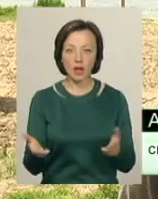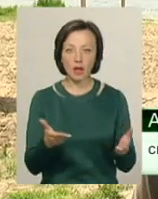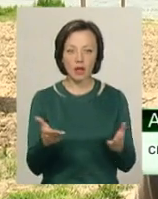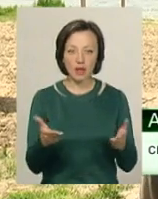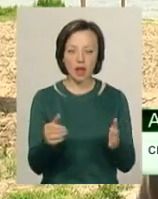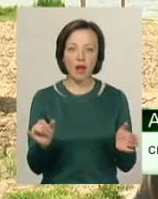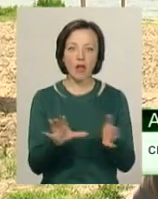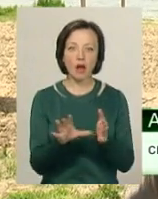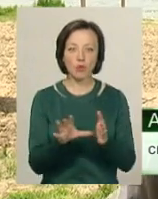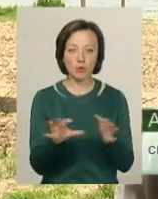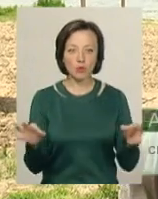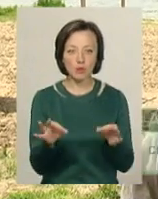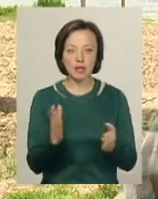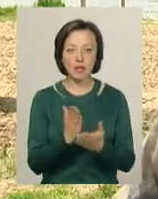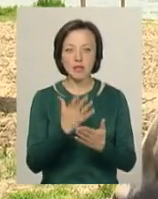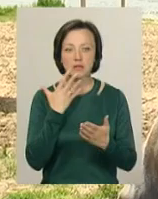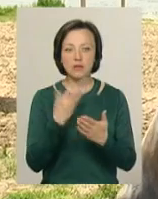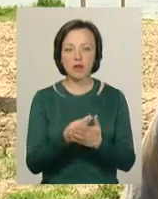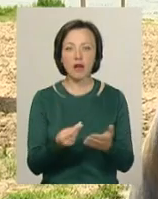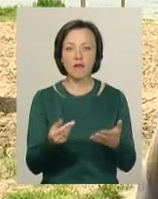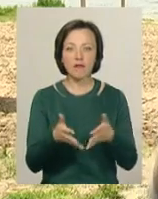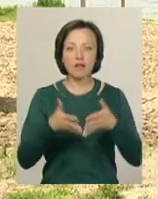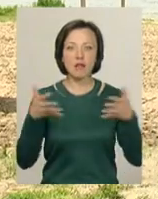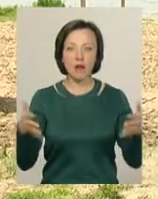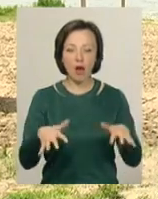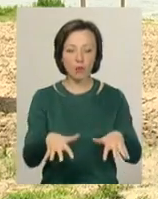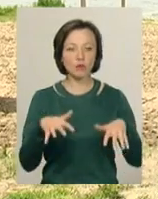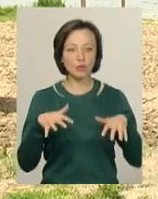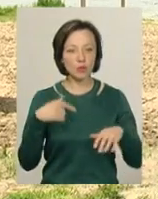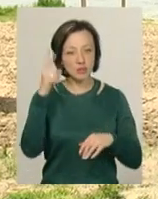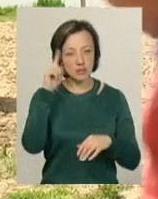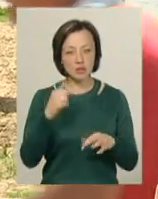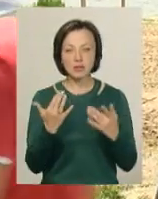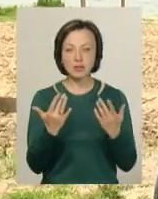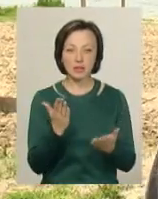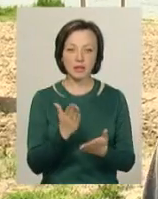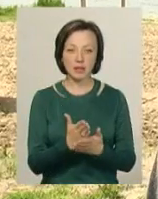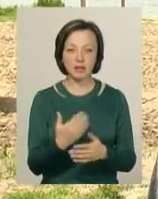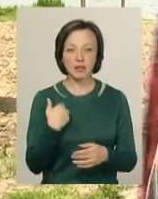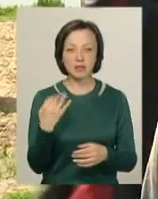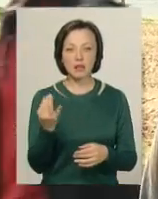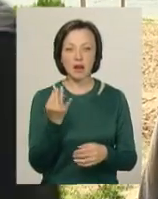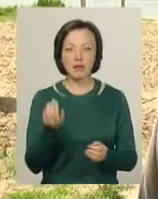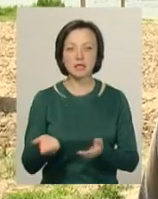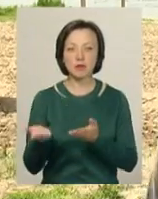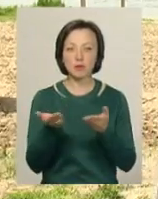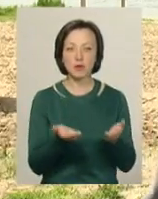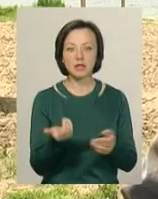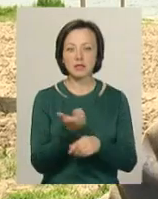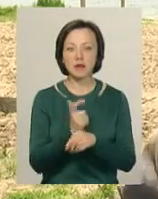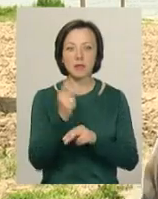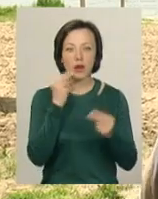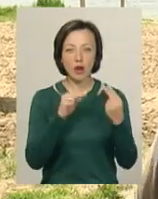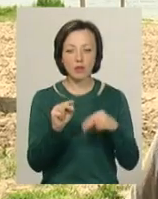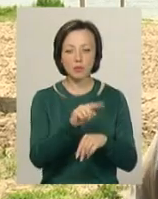грають електронну музику, яких є своя велика аудиторія, тому що я знаю, скільки їх є. І нам цікаво, ми запросили самих кращих з них для